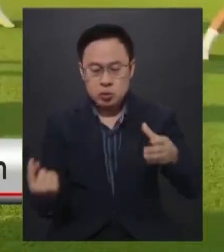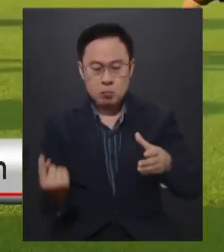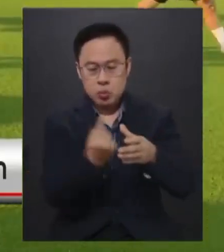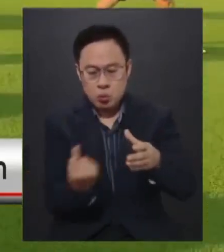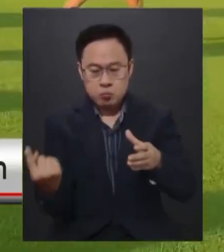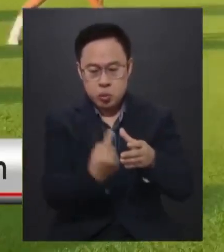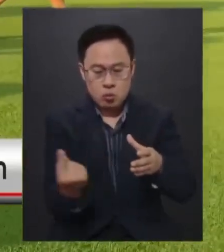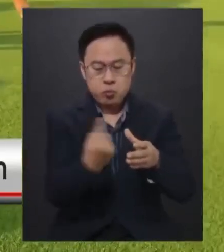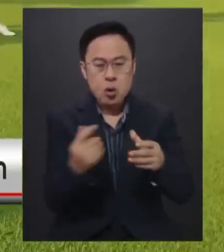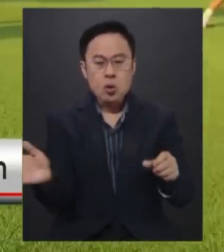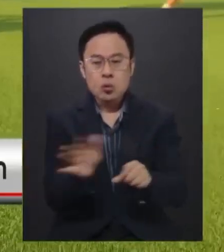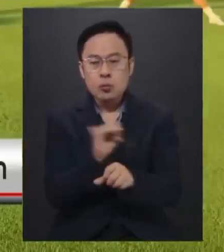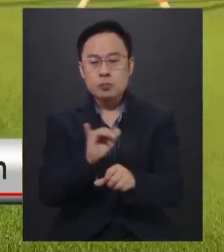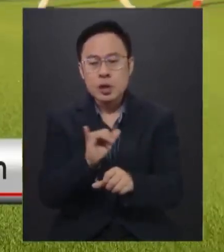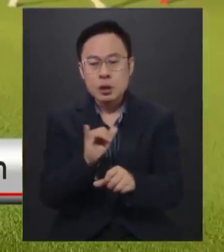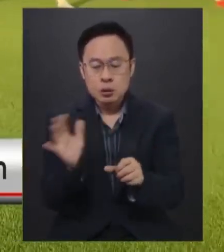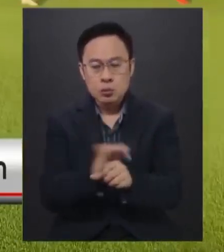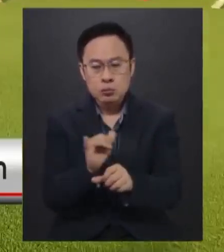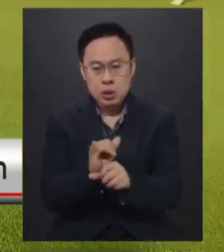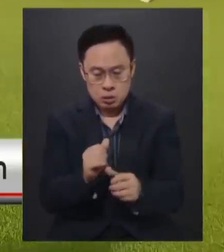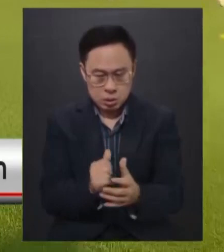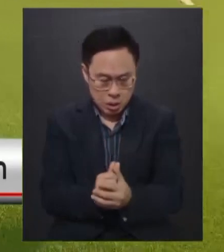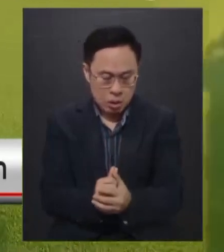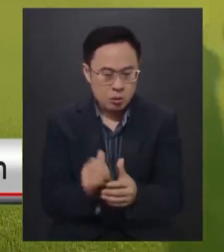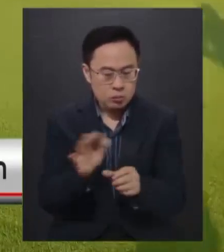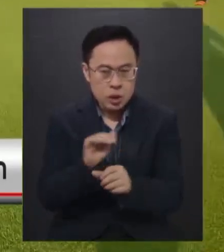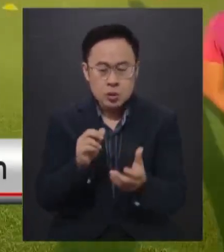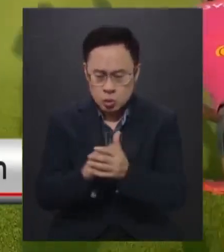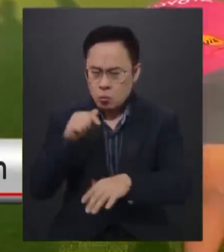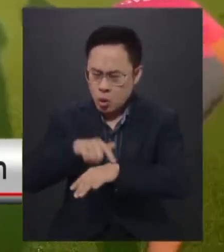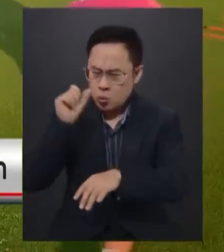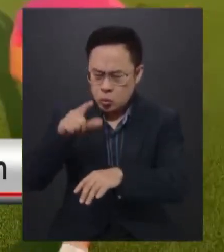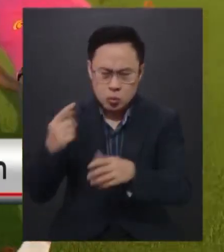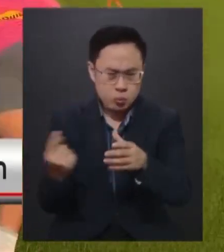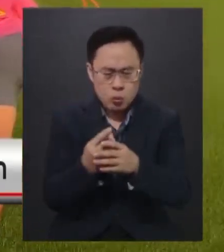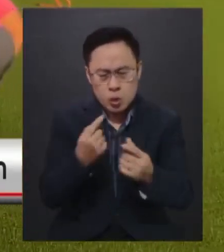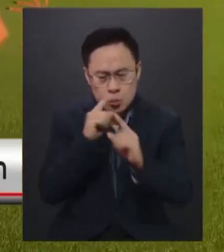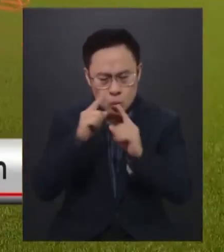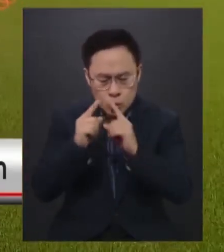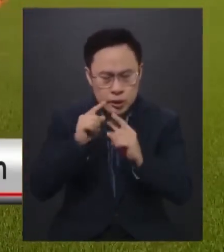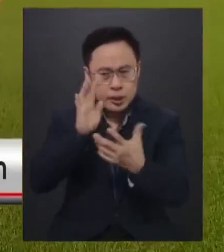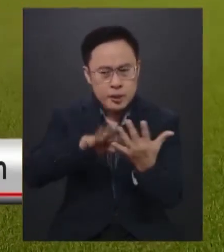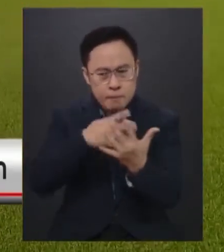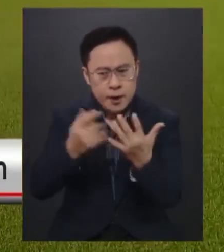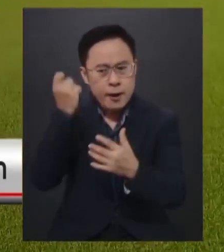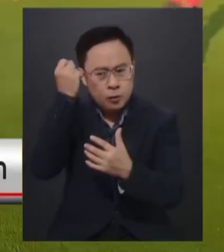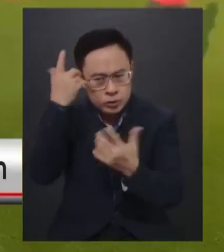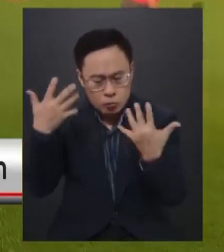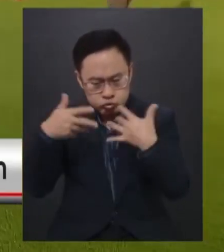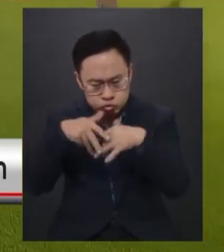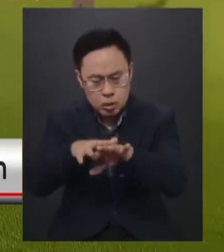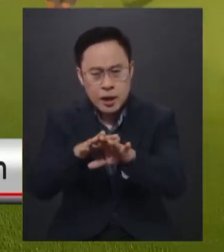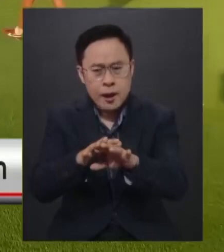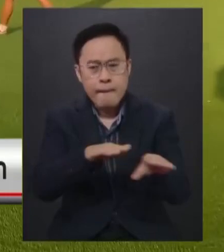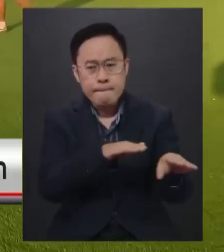ณตอนเนี้ยคือจักรพันธ์ก็บอกว่าควรจะต้องรวมตัวกันให้ไวที่สุดแหละแล้วก็ทำความเข้าใจให้เร็วที่สุดเพื่อให้